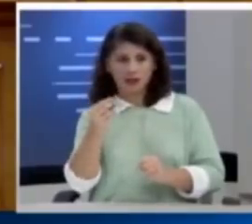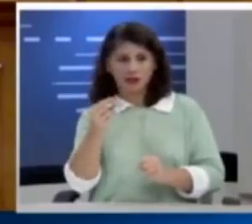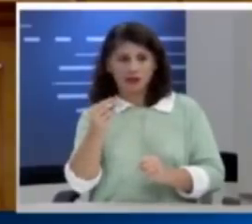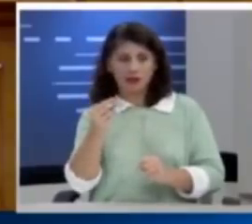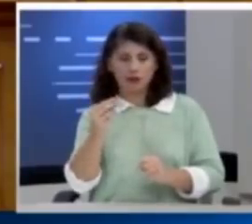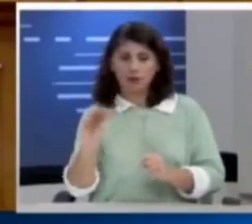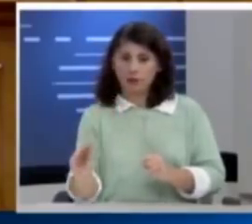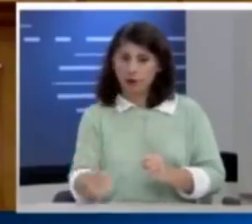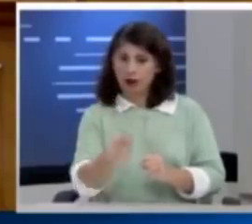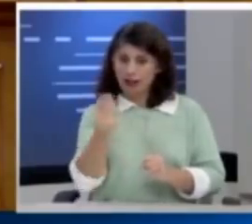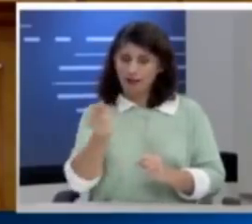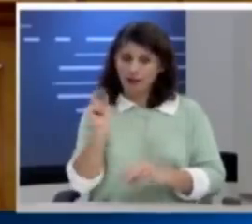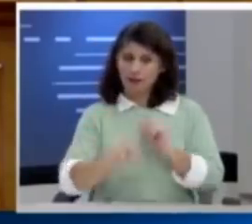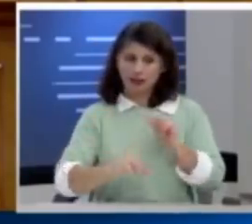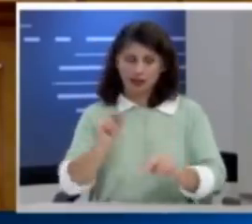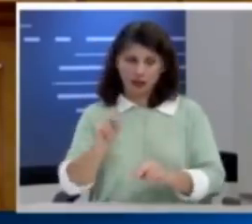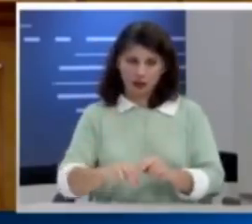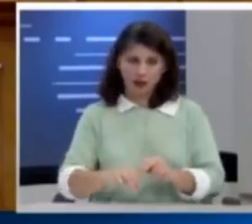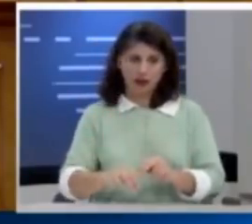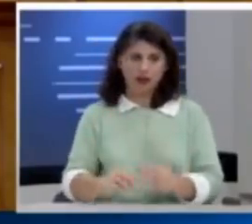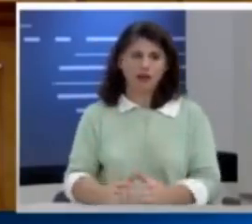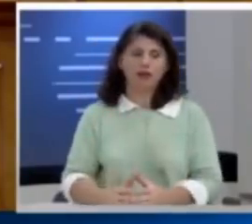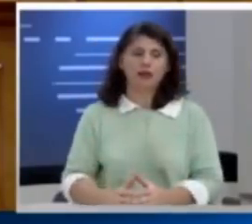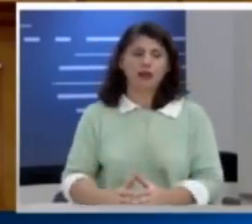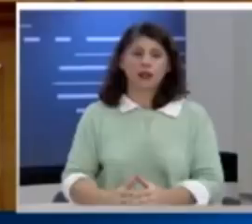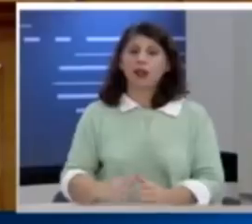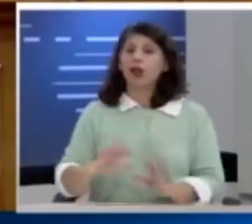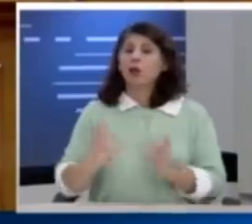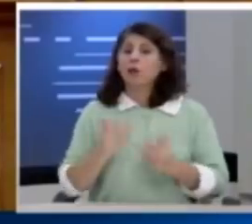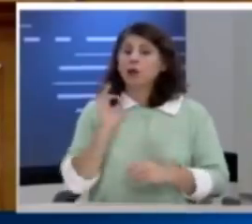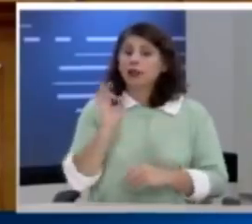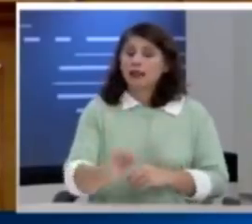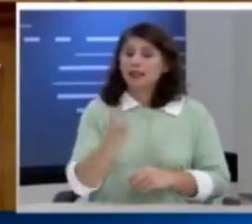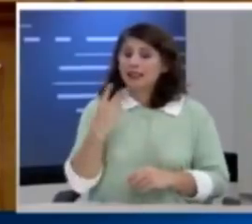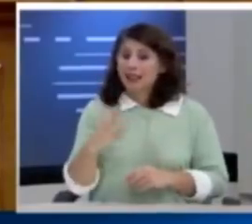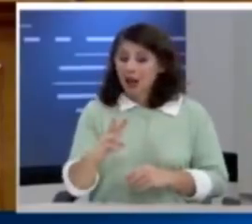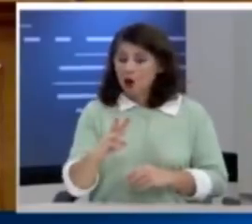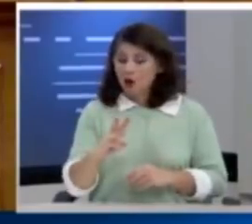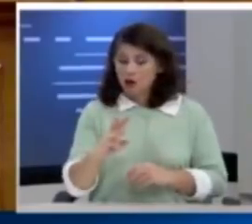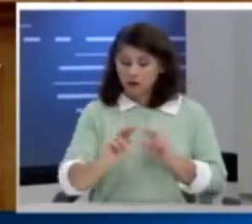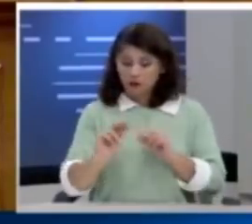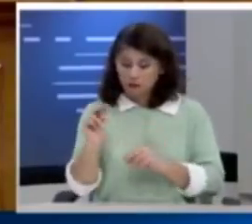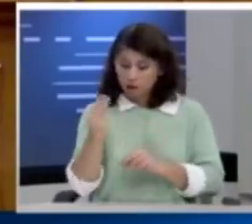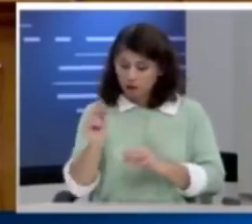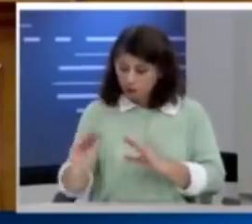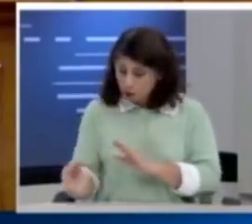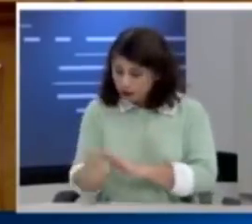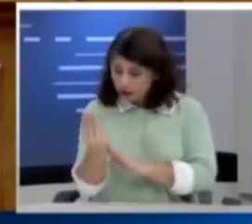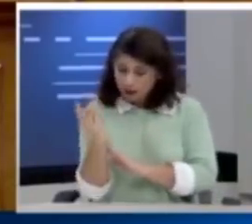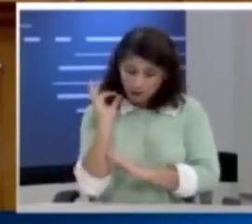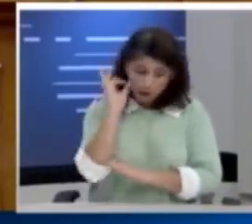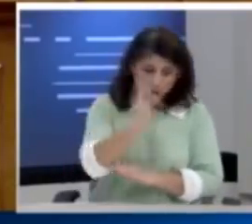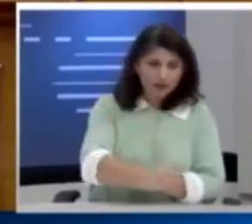που προέκυψε από τις εκλογές και το πώς κατέληξαν οι 300 μέχρι σήμερα, θα